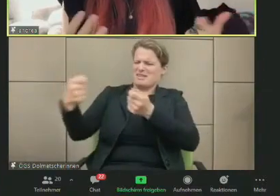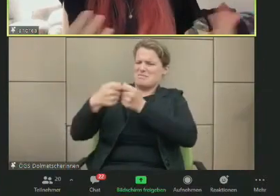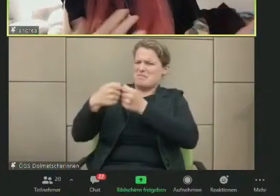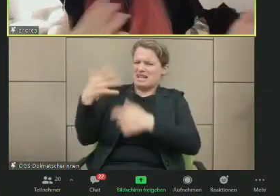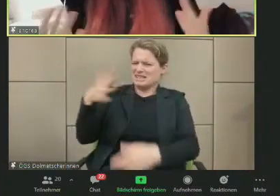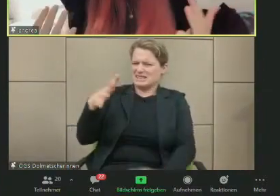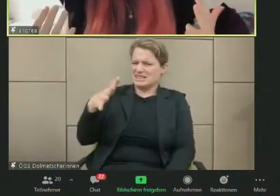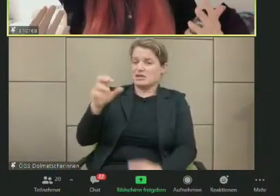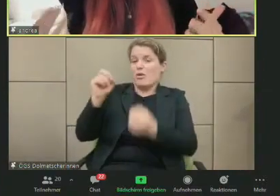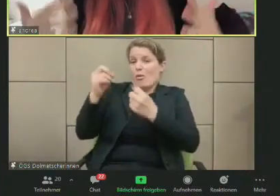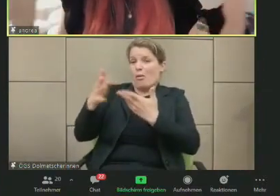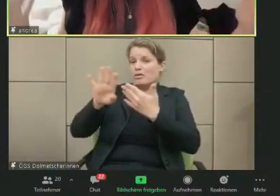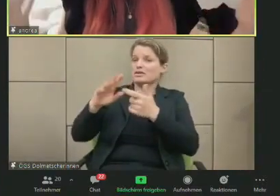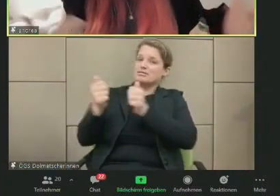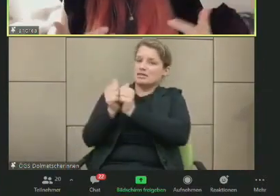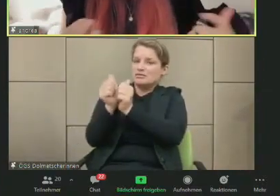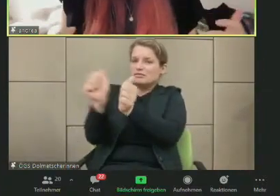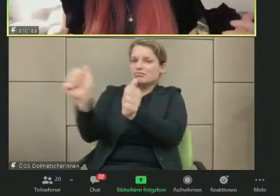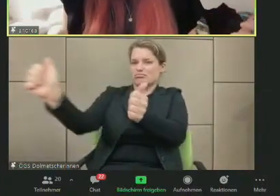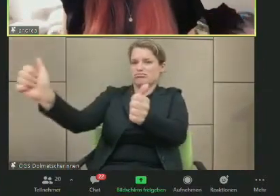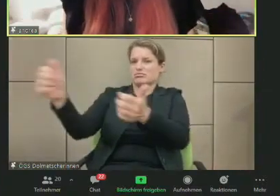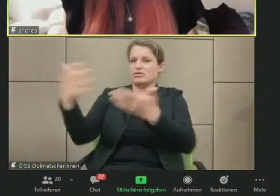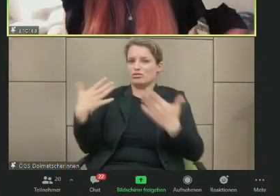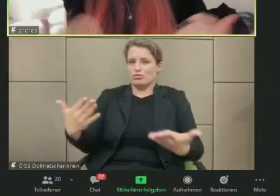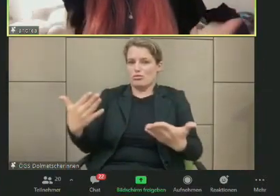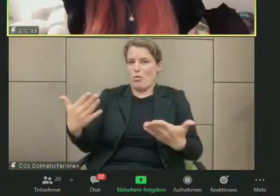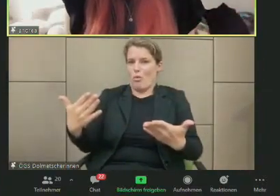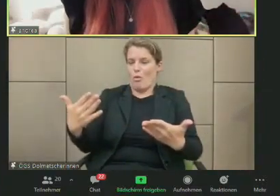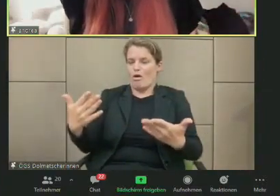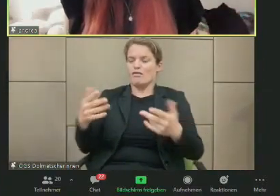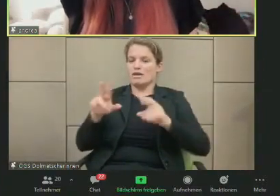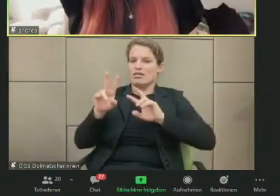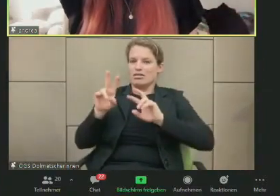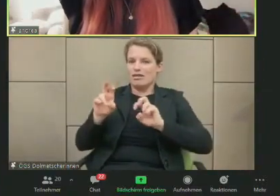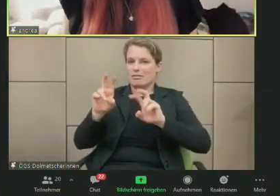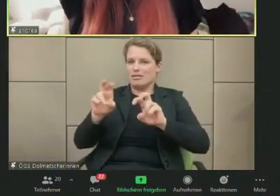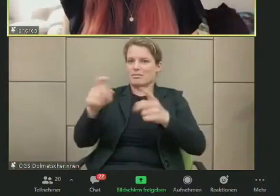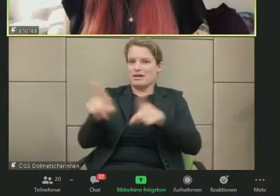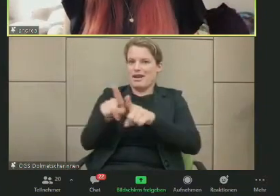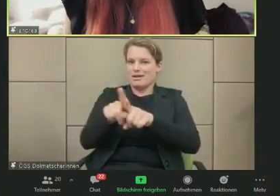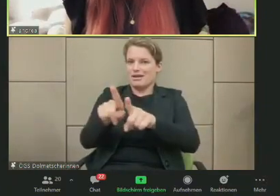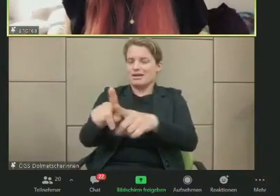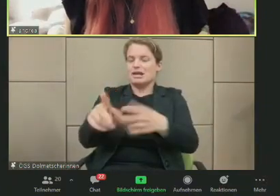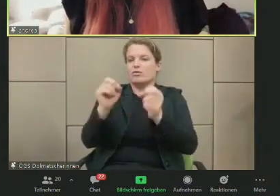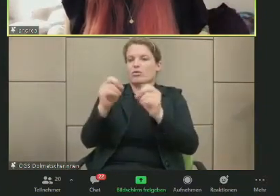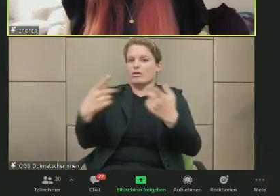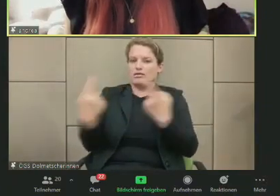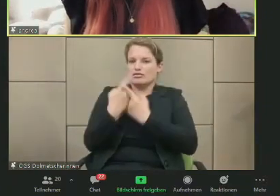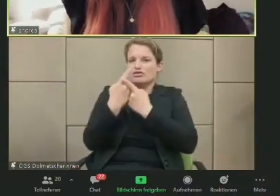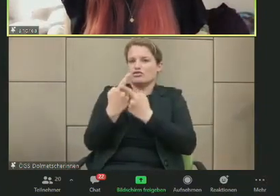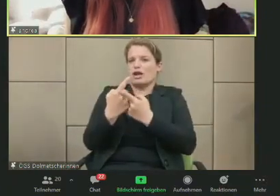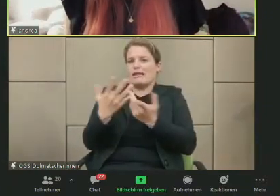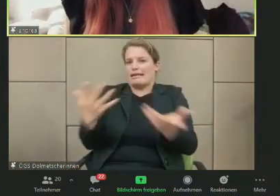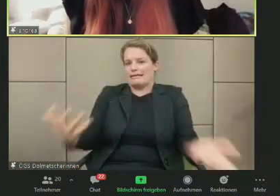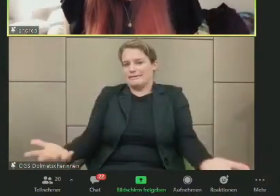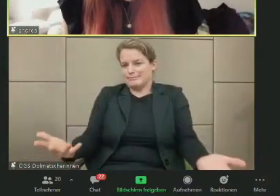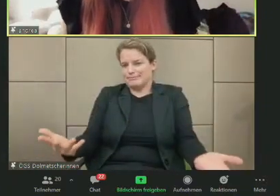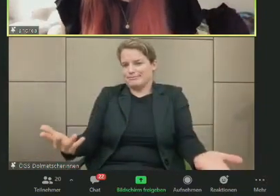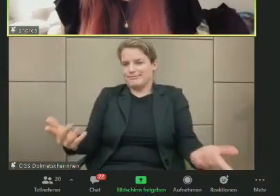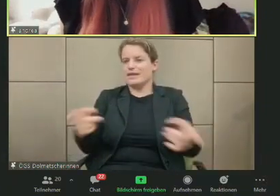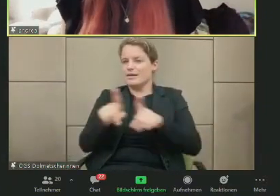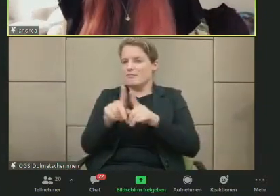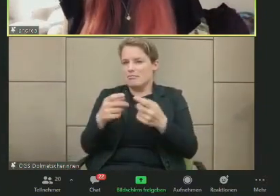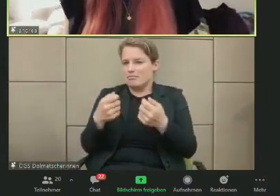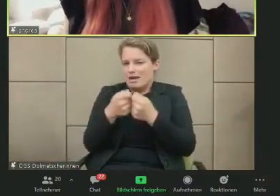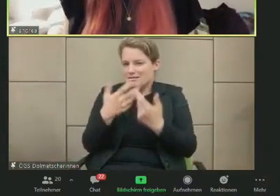man überhaupt nicht bei keinen Themen einer Meinung ist und wo man nur streitet. Also es ist auch okay, wenn man Follower verliert. Das ist ganz